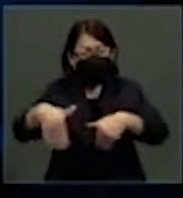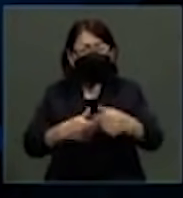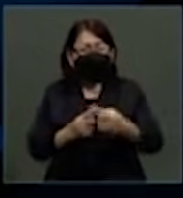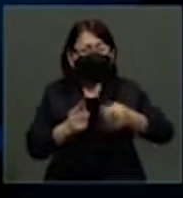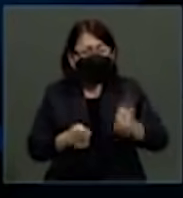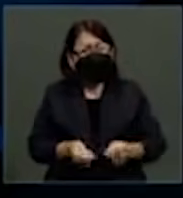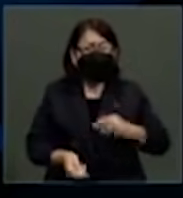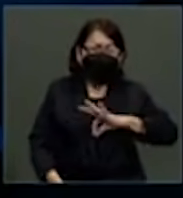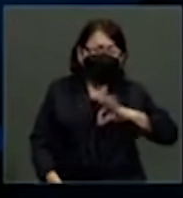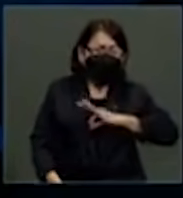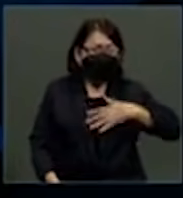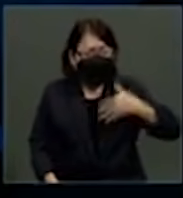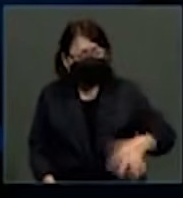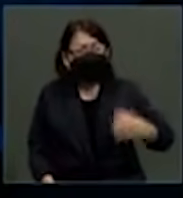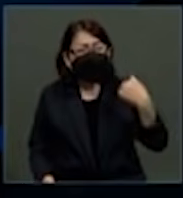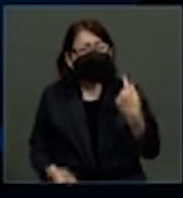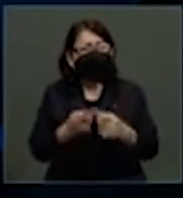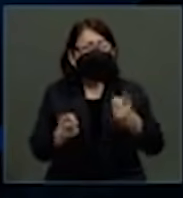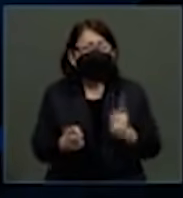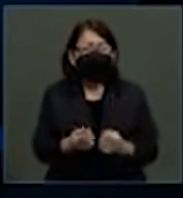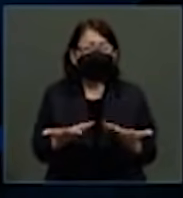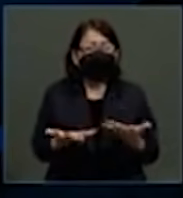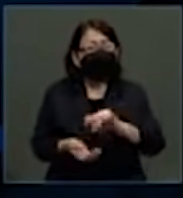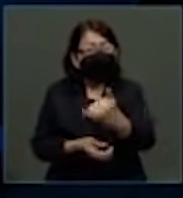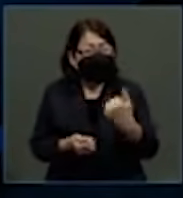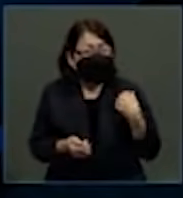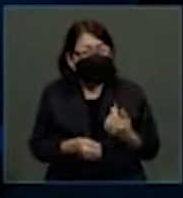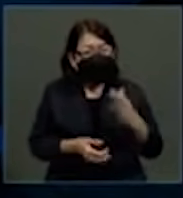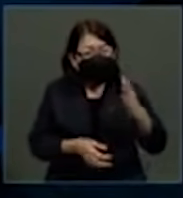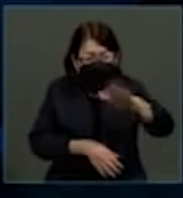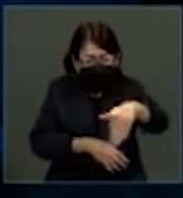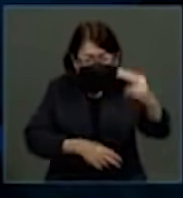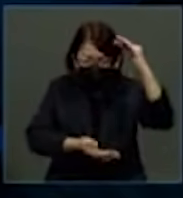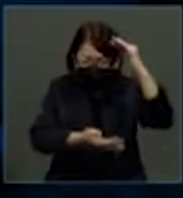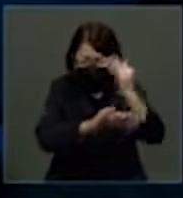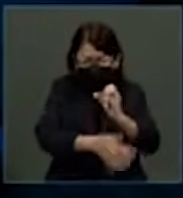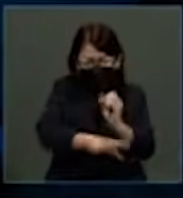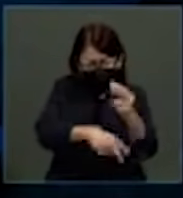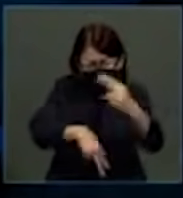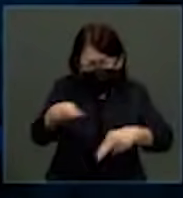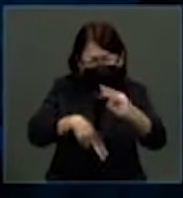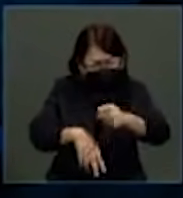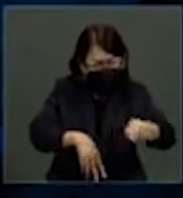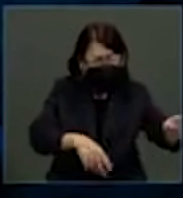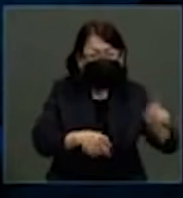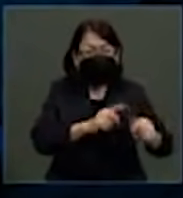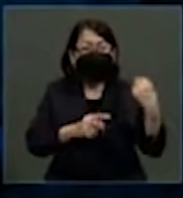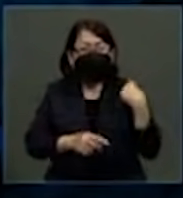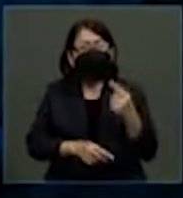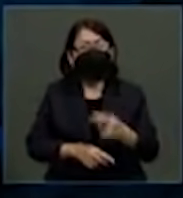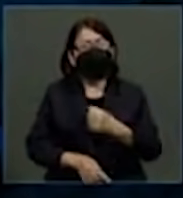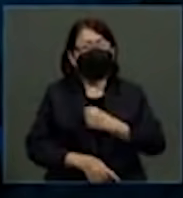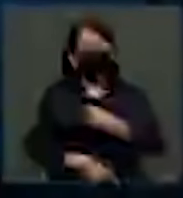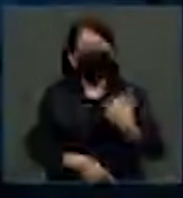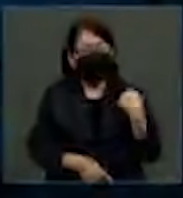วนรวมกรณีจำเป็นเนี่ยต้องอาจจะไม่ได้รับความสะดวกนะครับและอาจจะต้องใช้ระยะเวลามากกว่าปกติเช่นอาจ